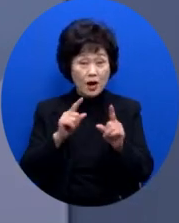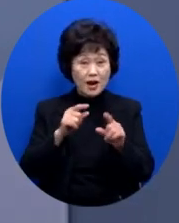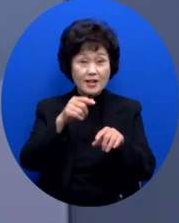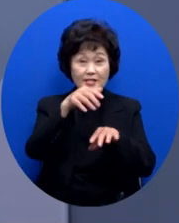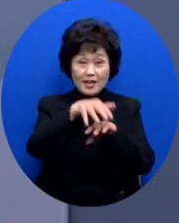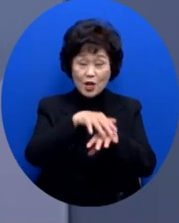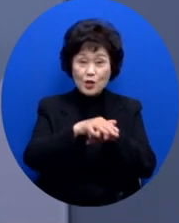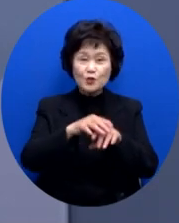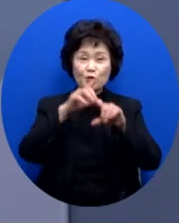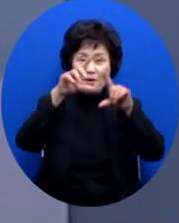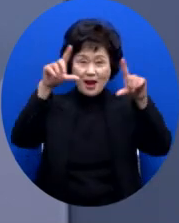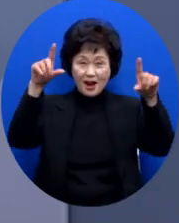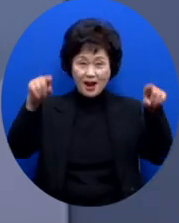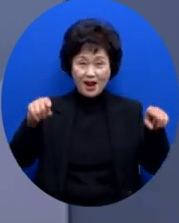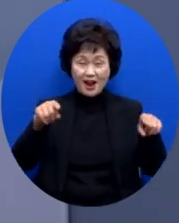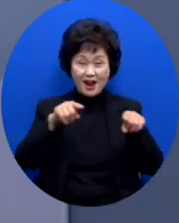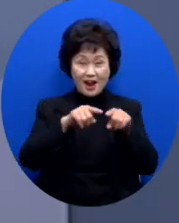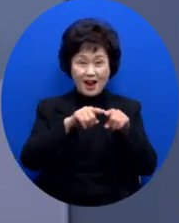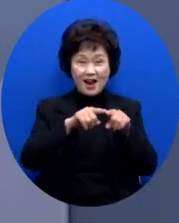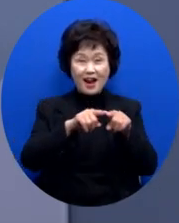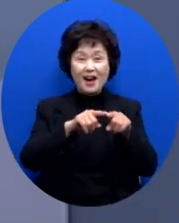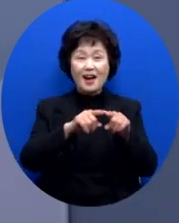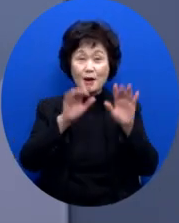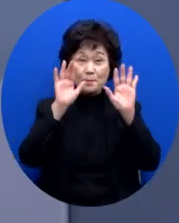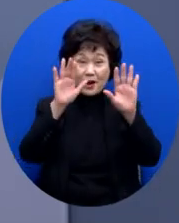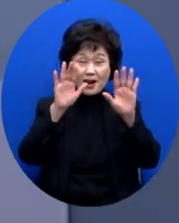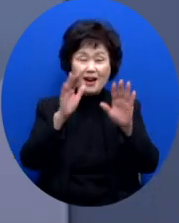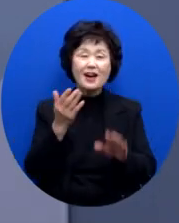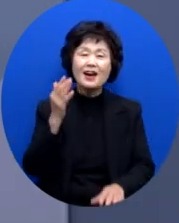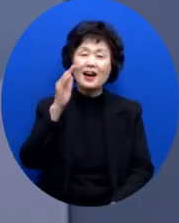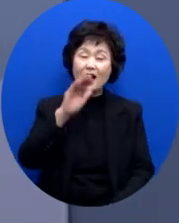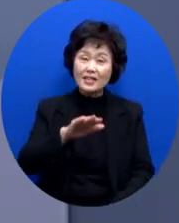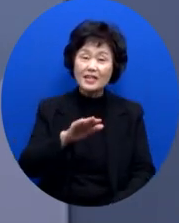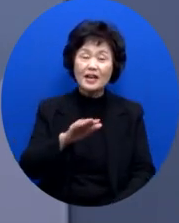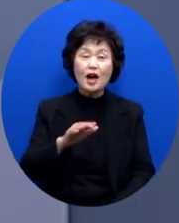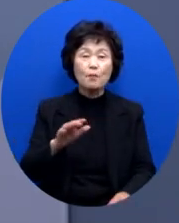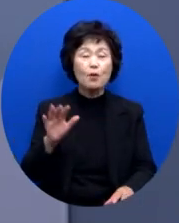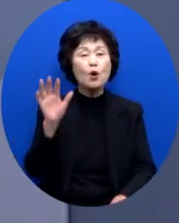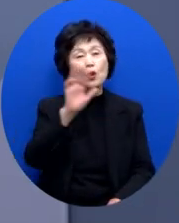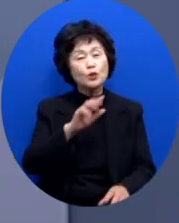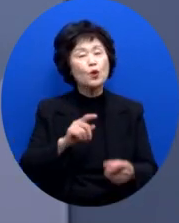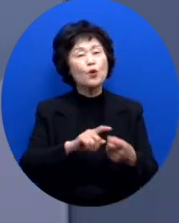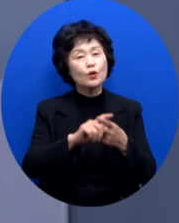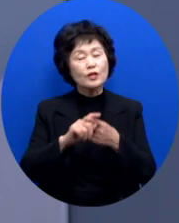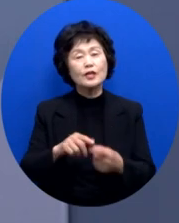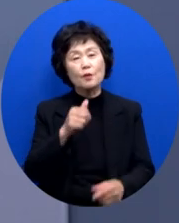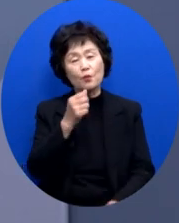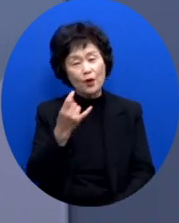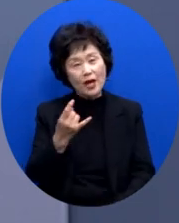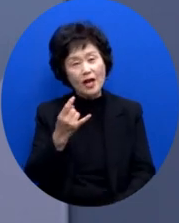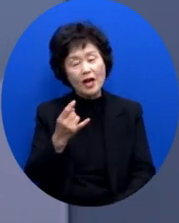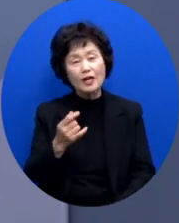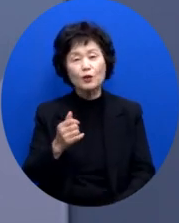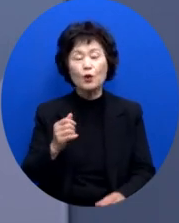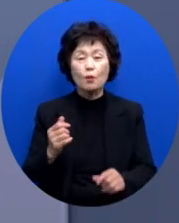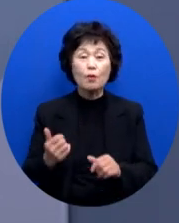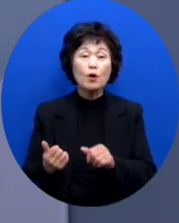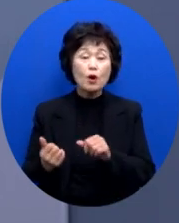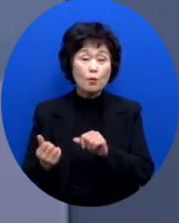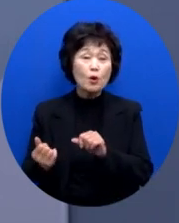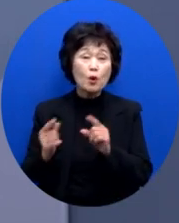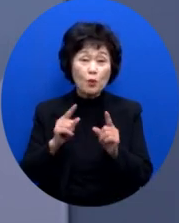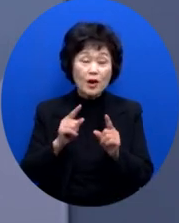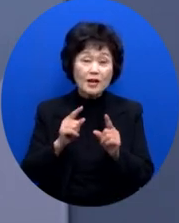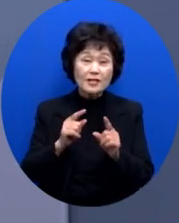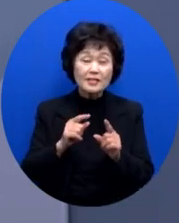그래서 후원하는 교회 이름, 또 한편에는 부천시 기독교 총연합회와 또 부활절 장소, 시간 이렇게 알리고